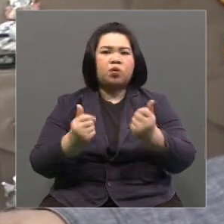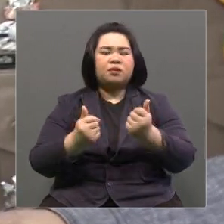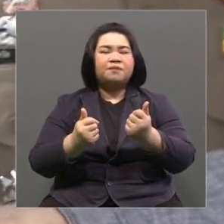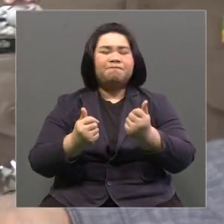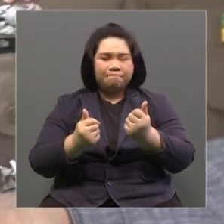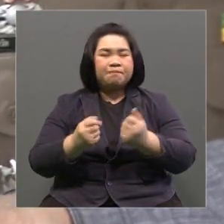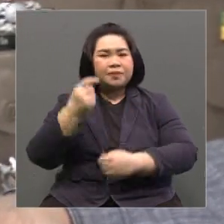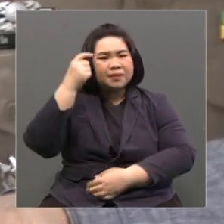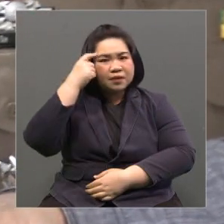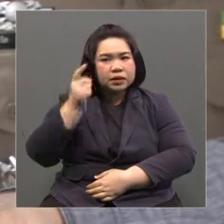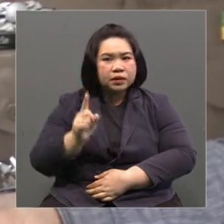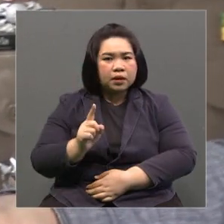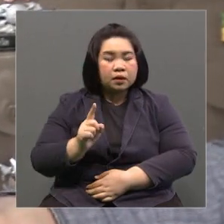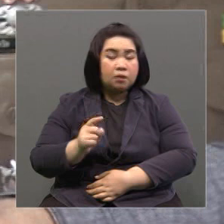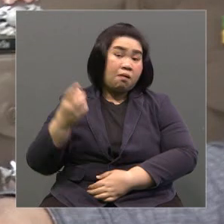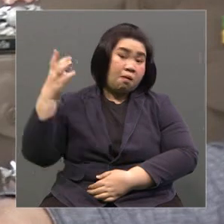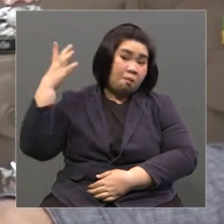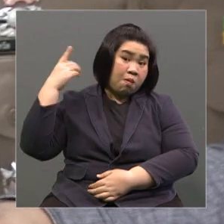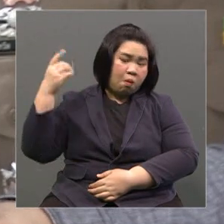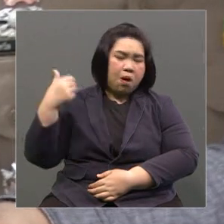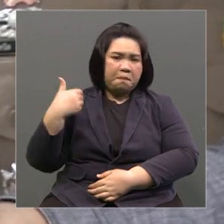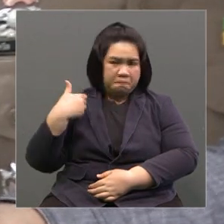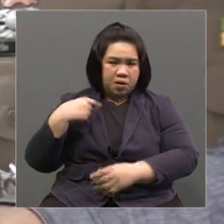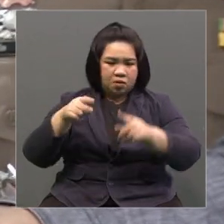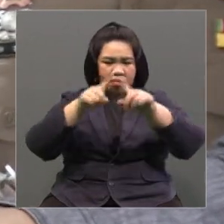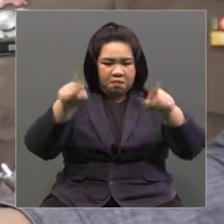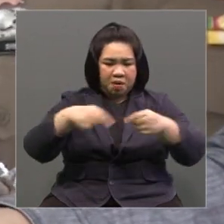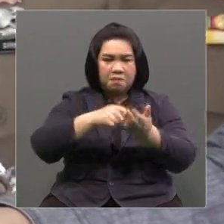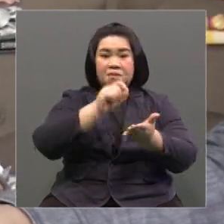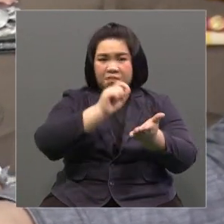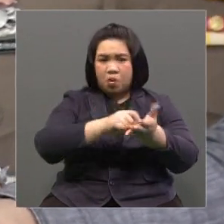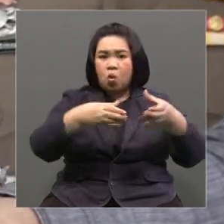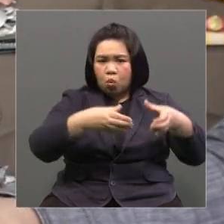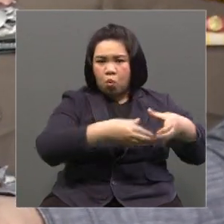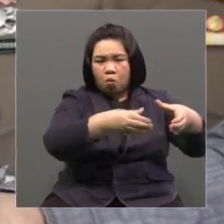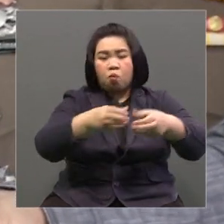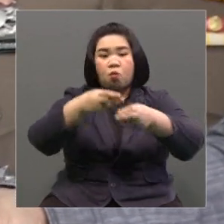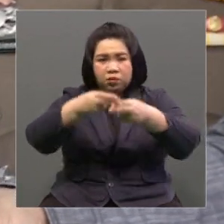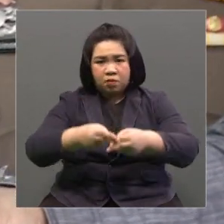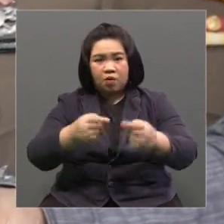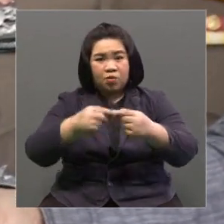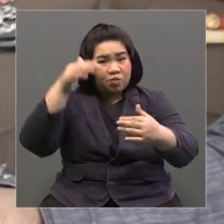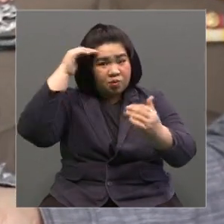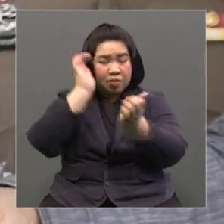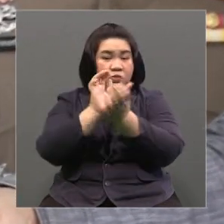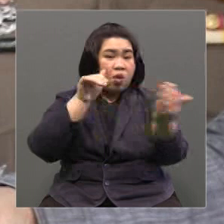นอกจากนี้ยังเปิดเผยด้วยนะครับว่าเมื่อวานนี้ได้เซ็นคำสั่งยกเลิกชุดเฉพาะกิจทั้งหมดในตำรวจทางหลวง